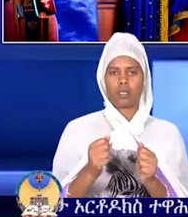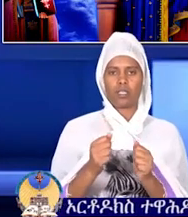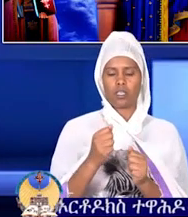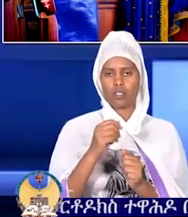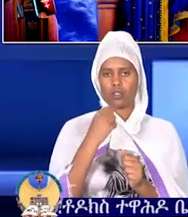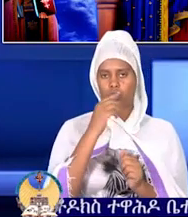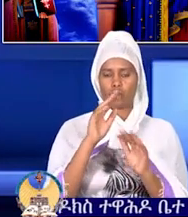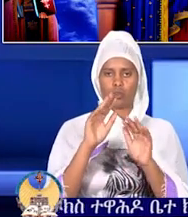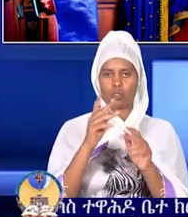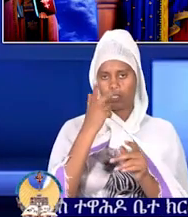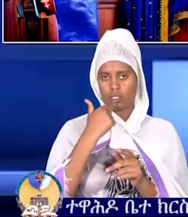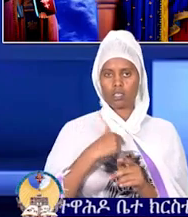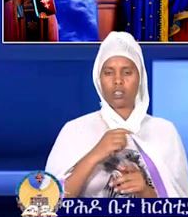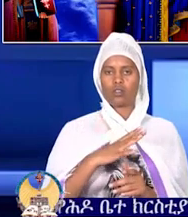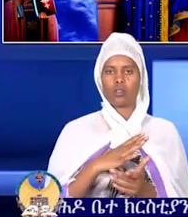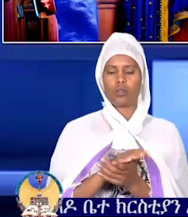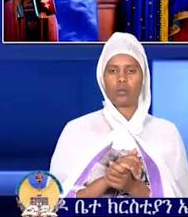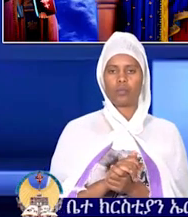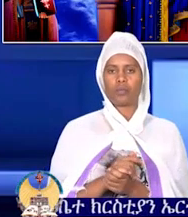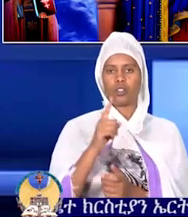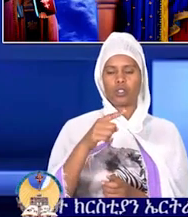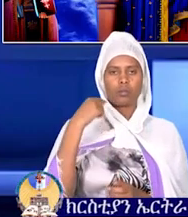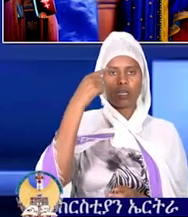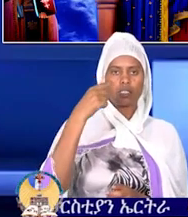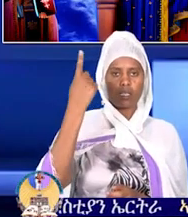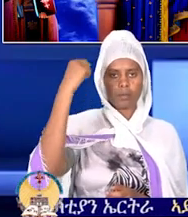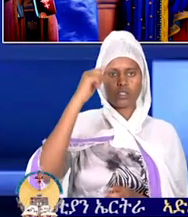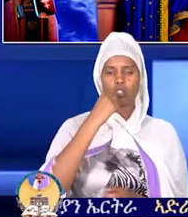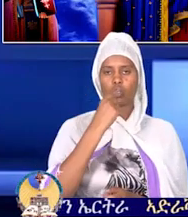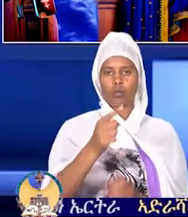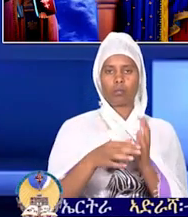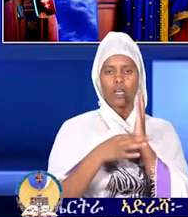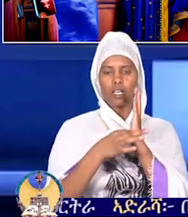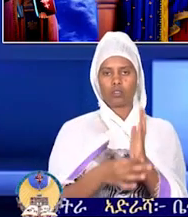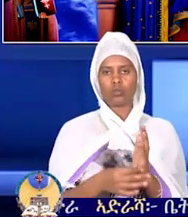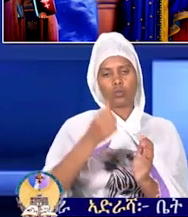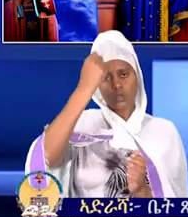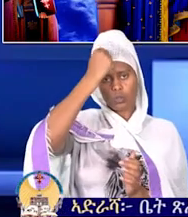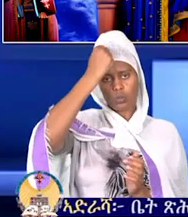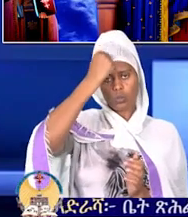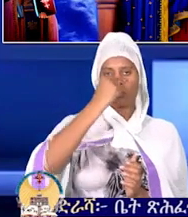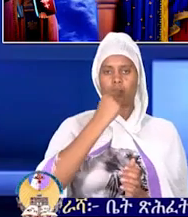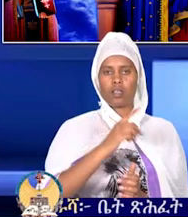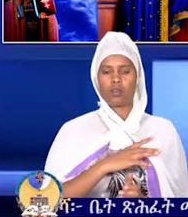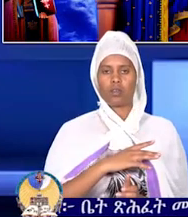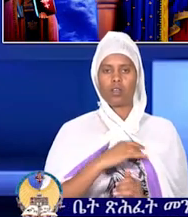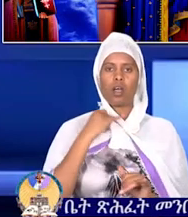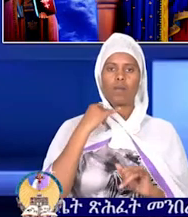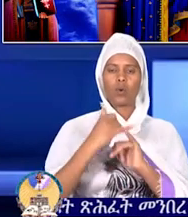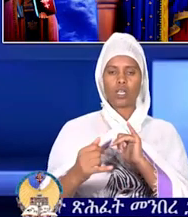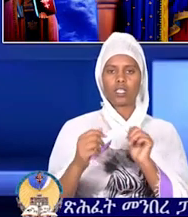كلون أب إبراهيم معرف عسرت وسلست أطرش وعته نتهم قال أملخ زنجركم مرحتكم